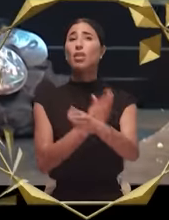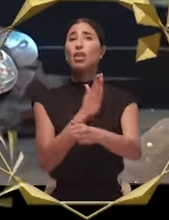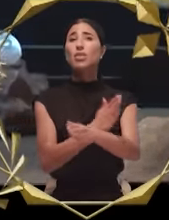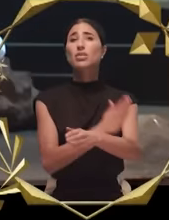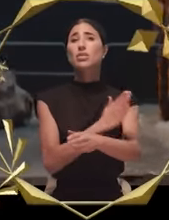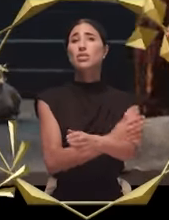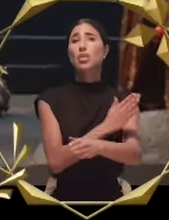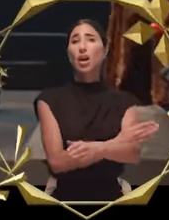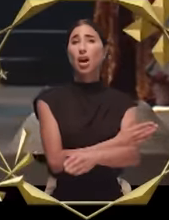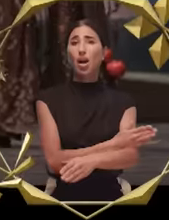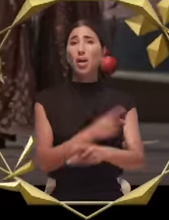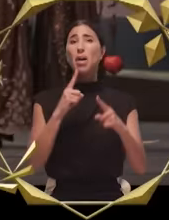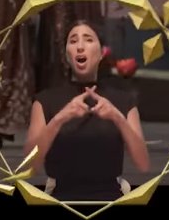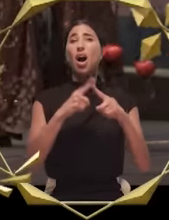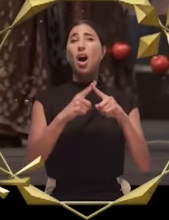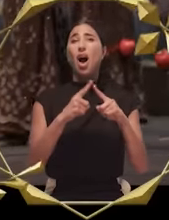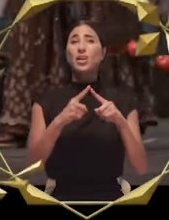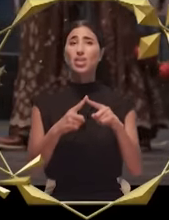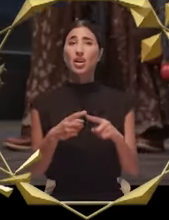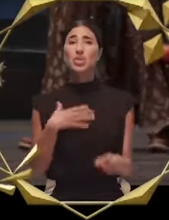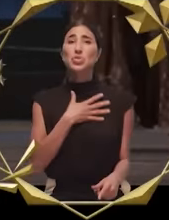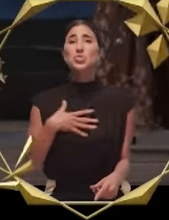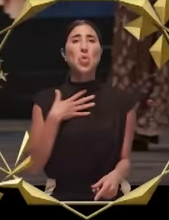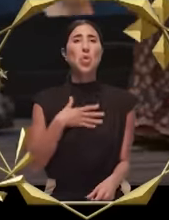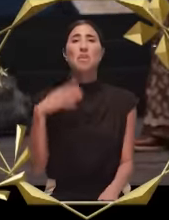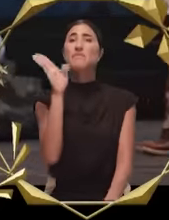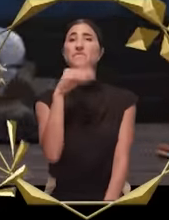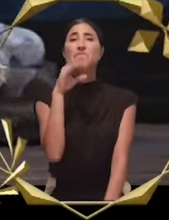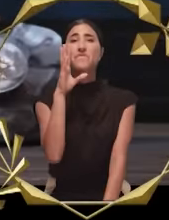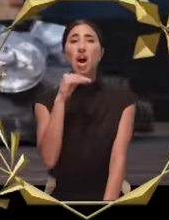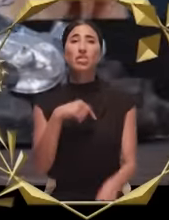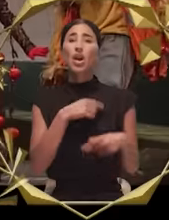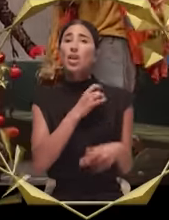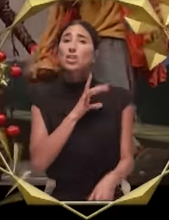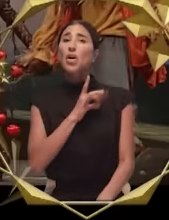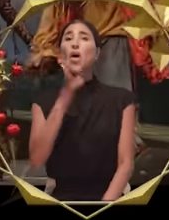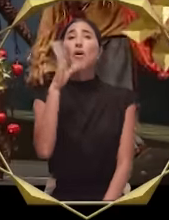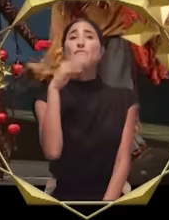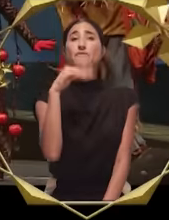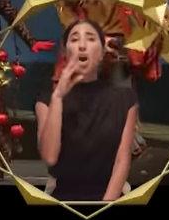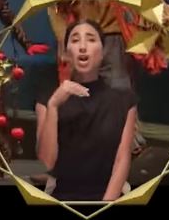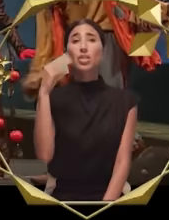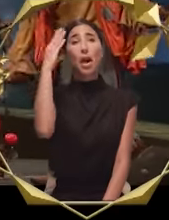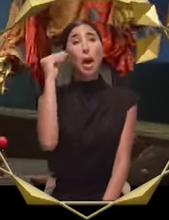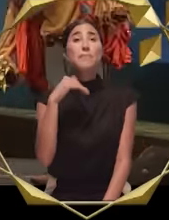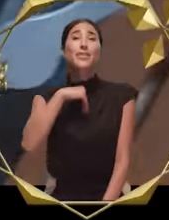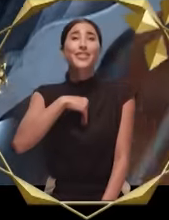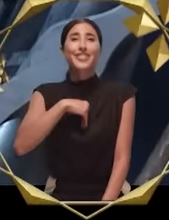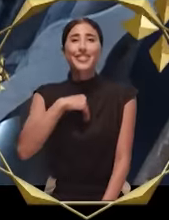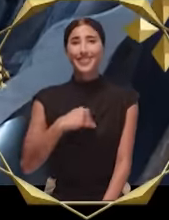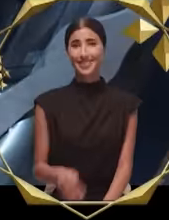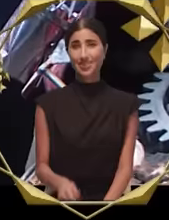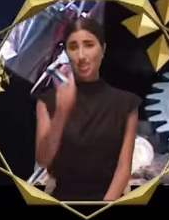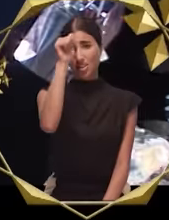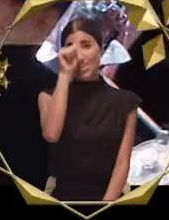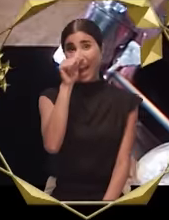تعبت من طبع الحديد يمر من قربي شعور فلا أحس ولا أحيد شأني